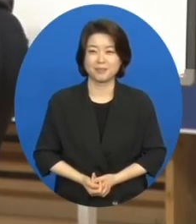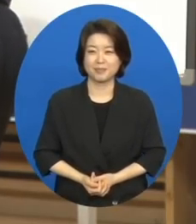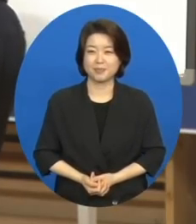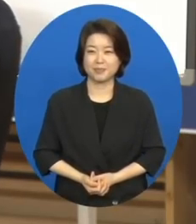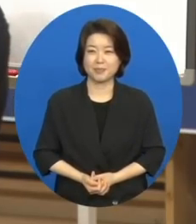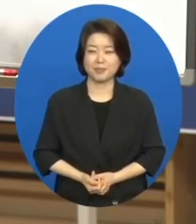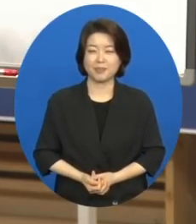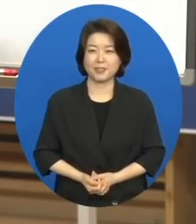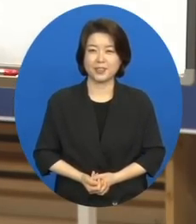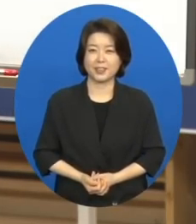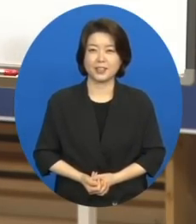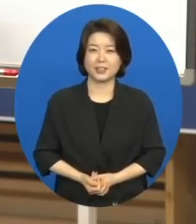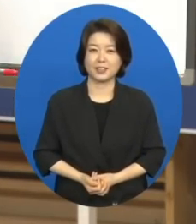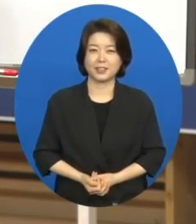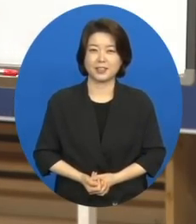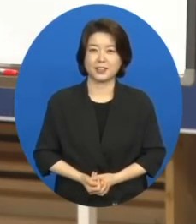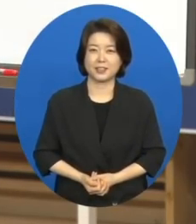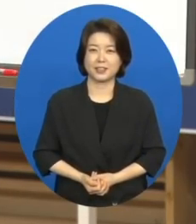먼저 그